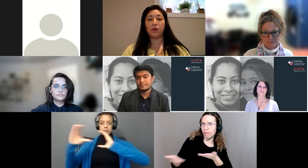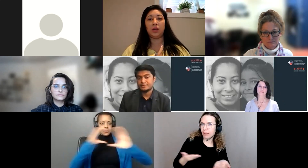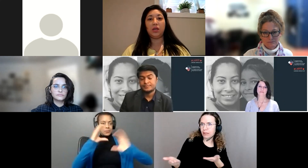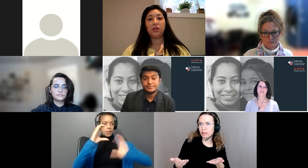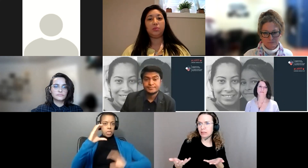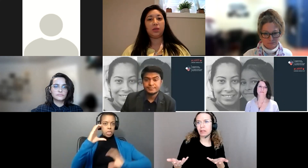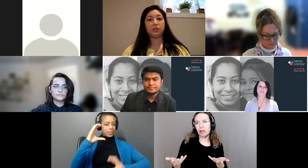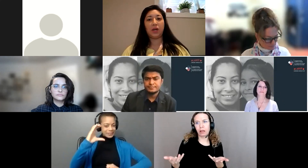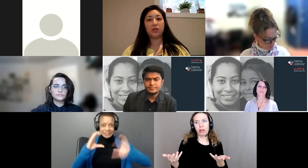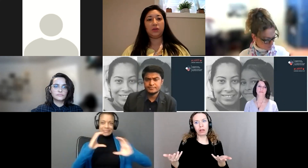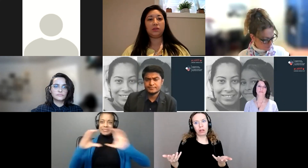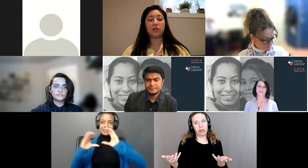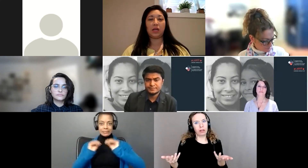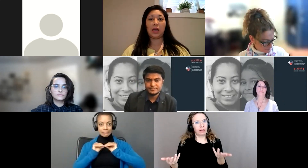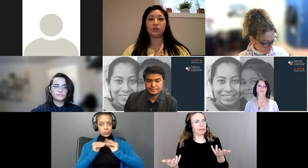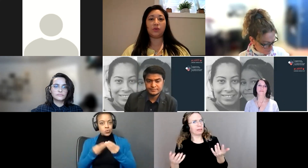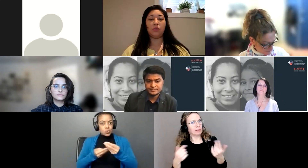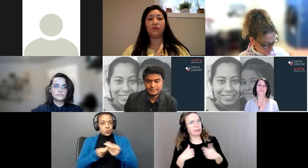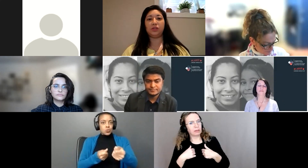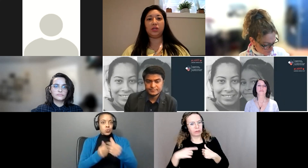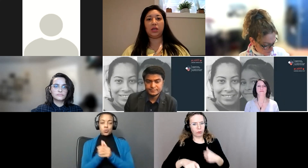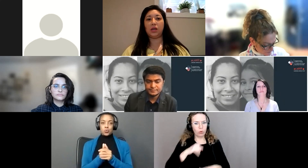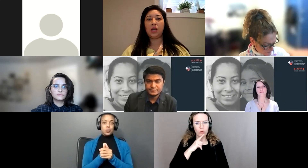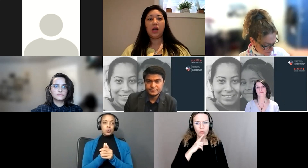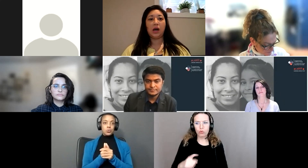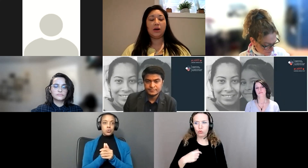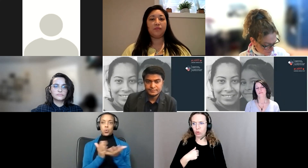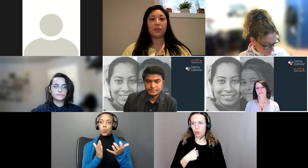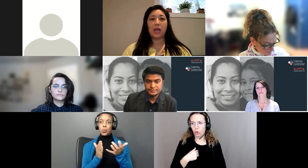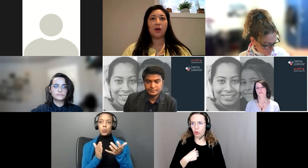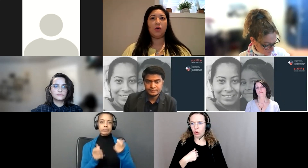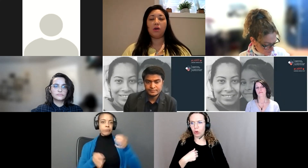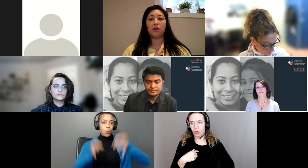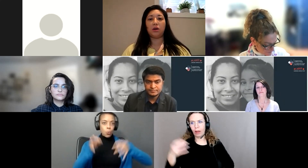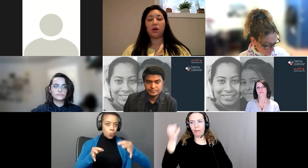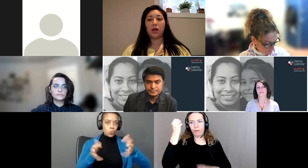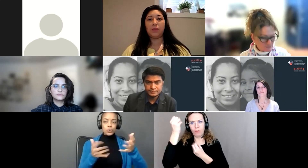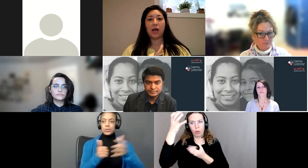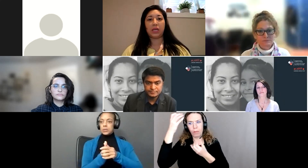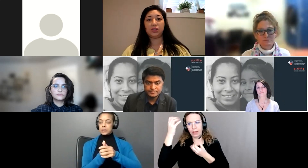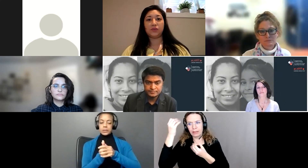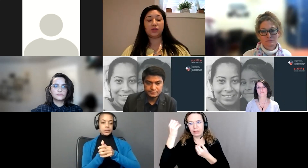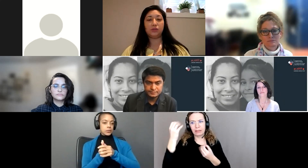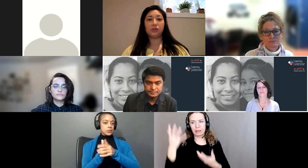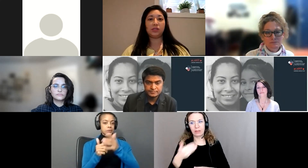nous avons dû nous assurer que notre information était bien